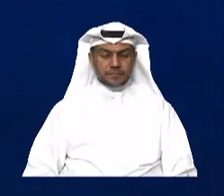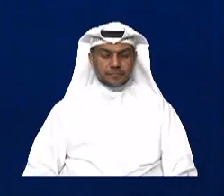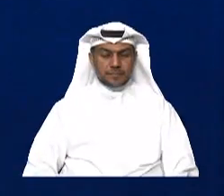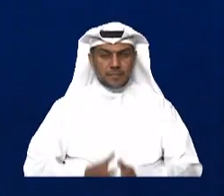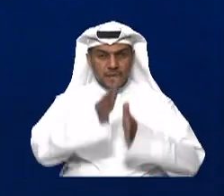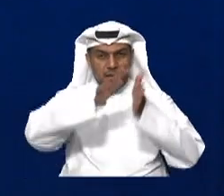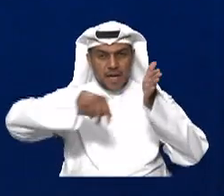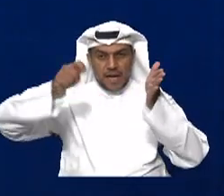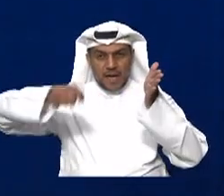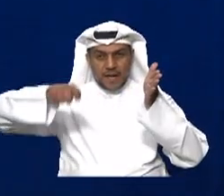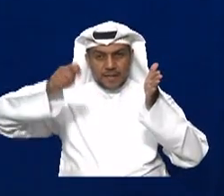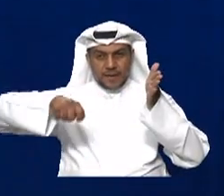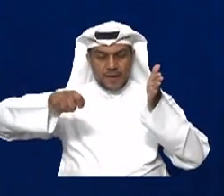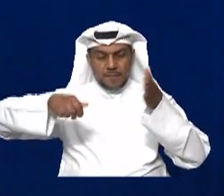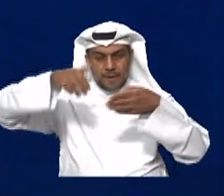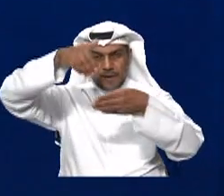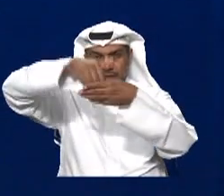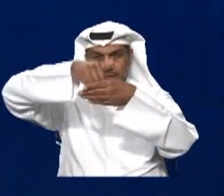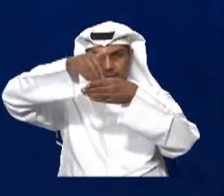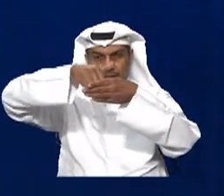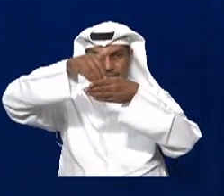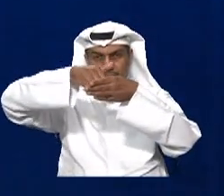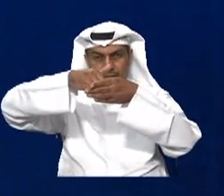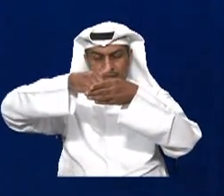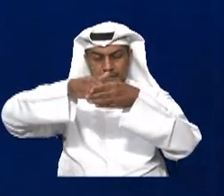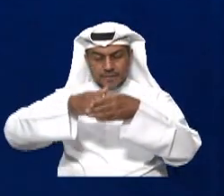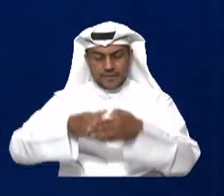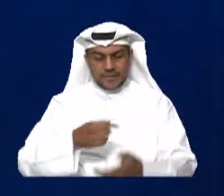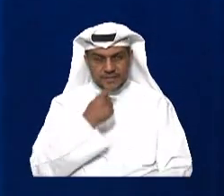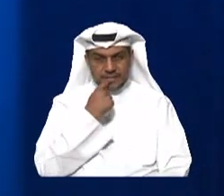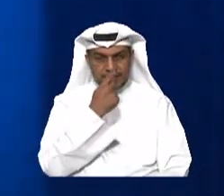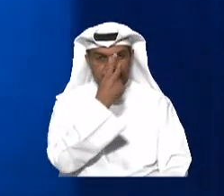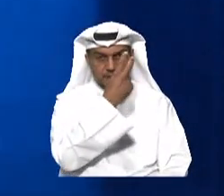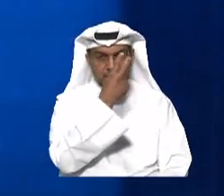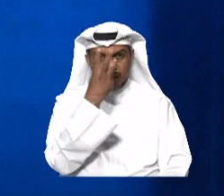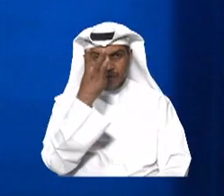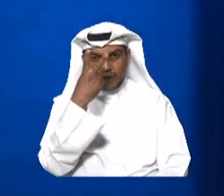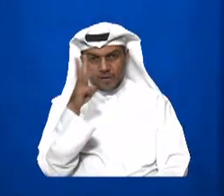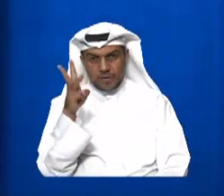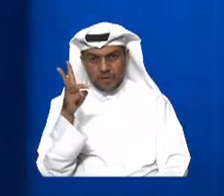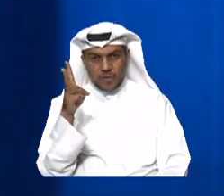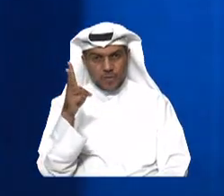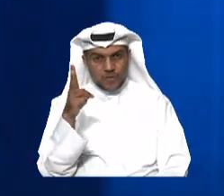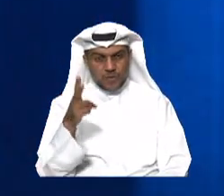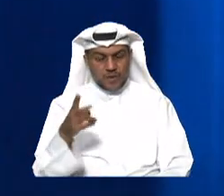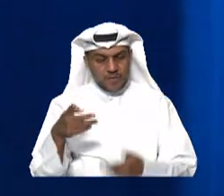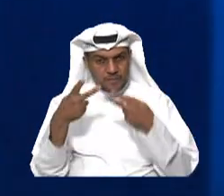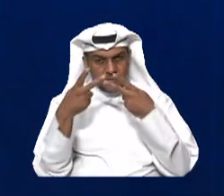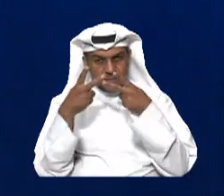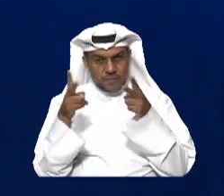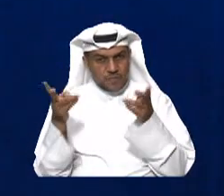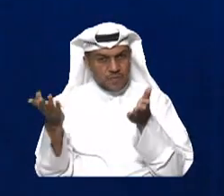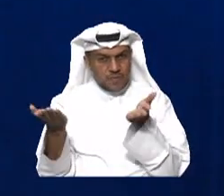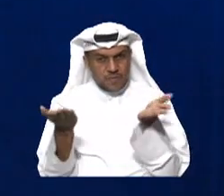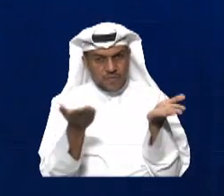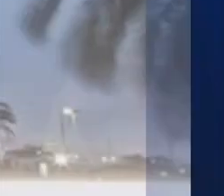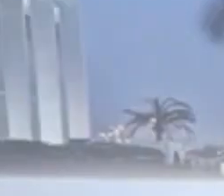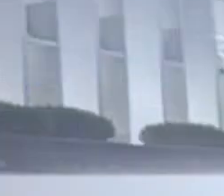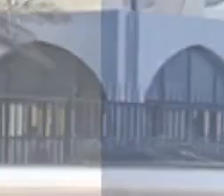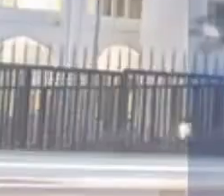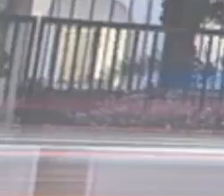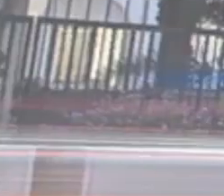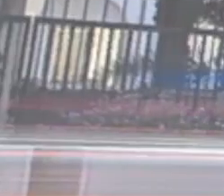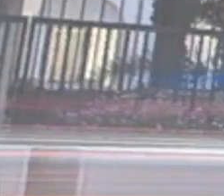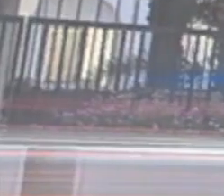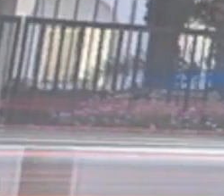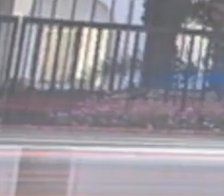توصلوا اداره شؤون الانتخابات استقبال طلبات الترشح لانتخابات مجلس الامه 2023 حيث